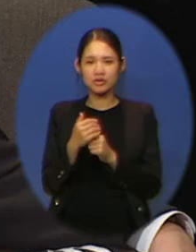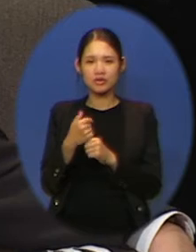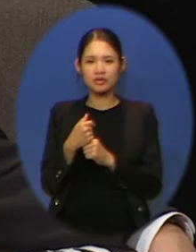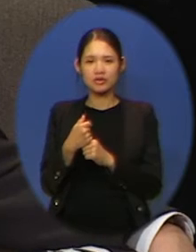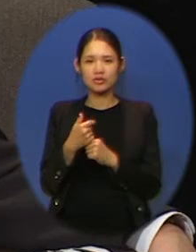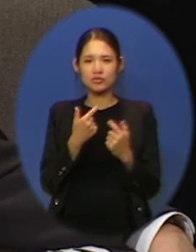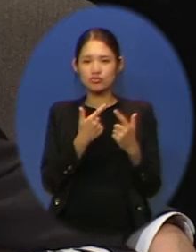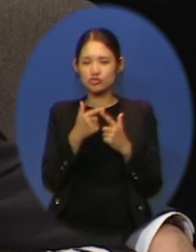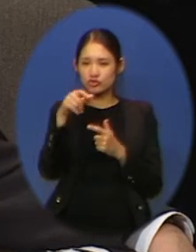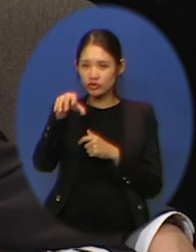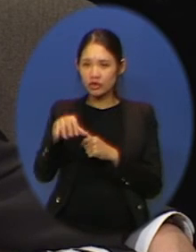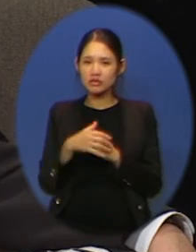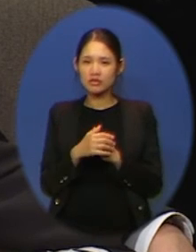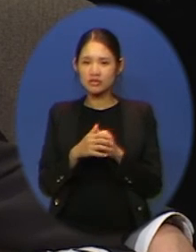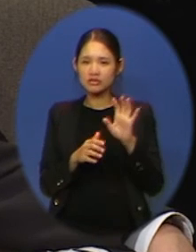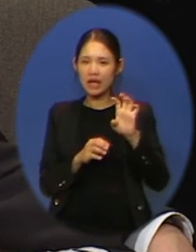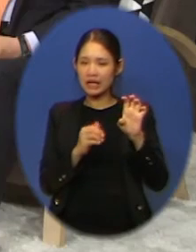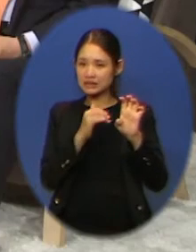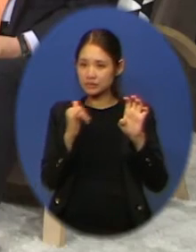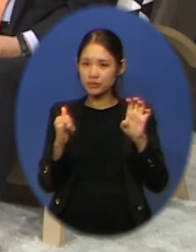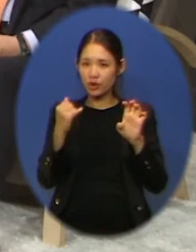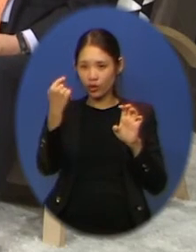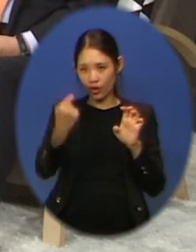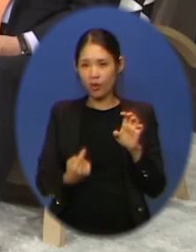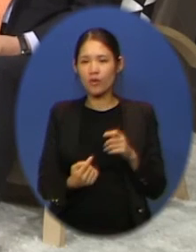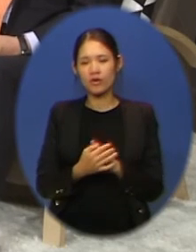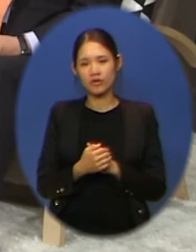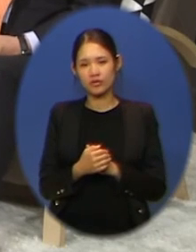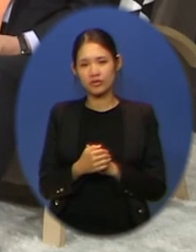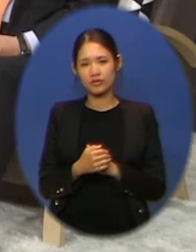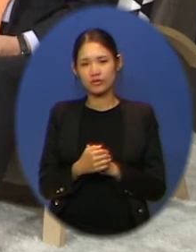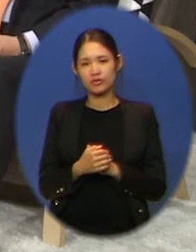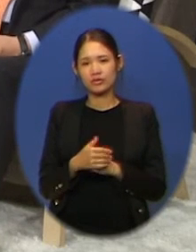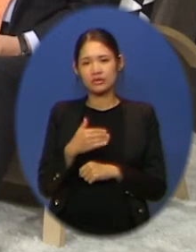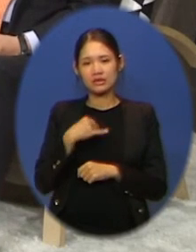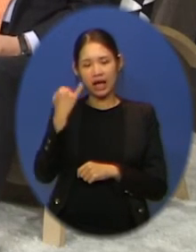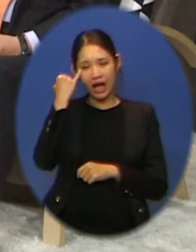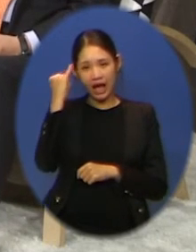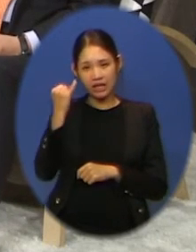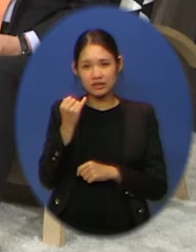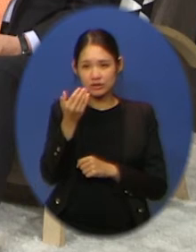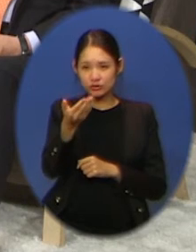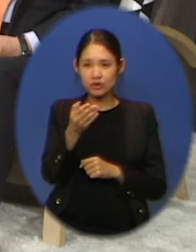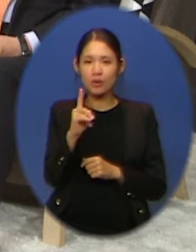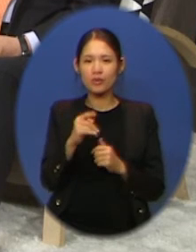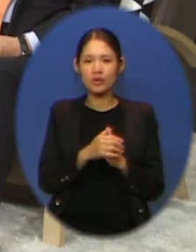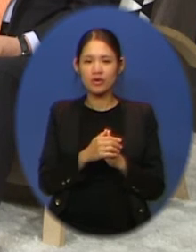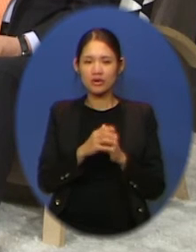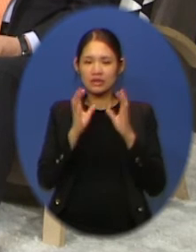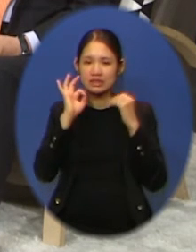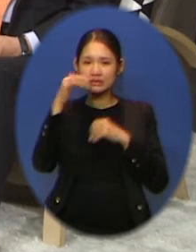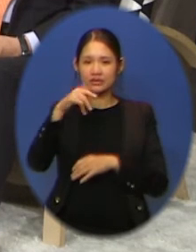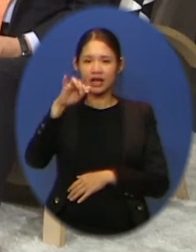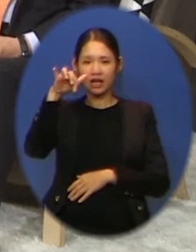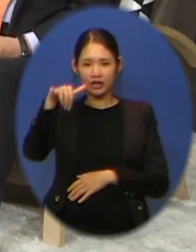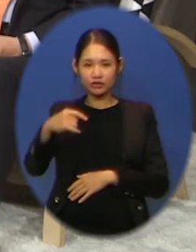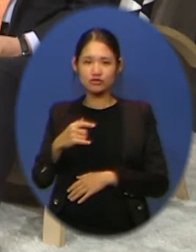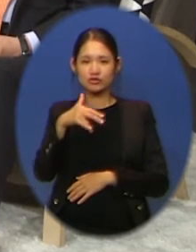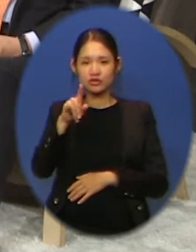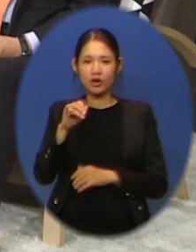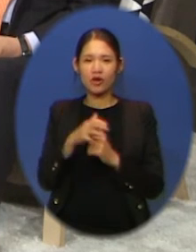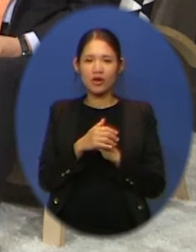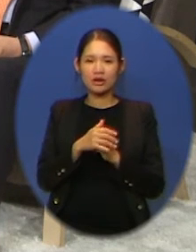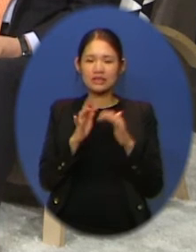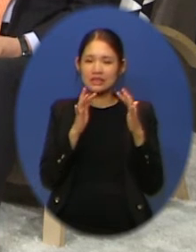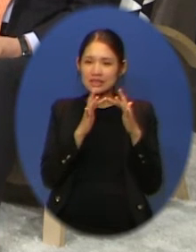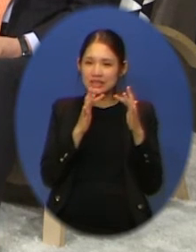되지 않을까. 부산이 또 40명이. 네. 또 제가 낸 아이디어 중에 하나가 김창준 정견 아카데미